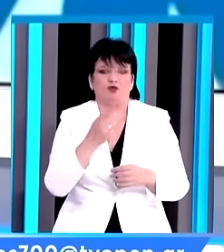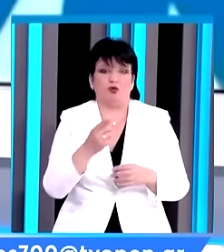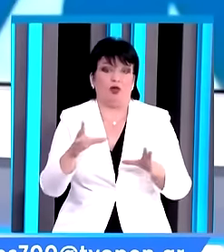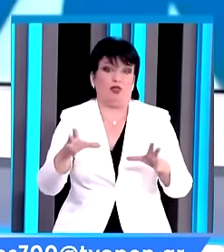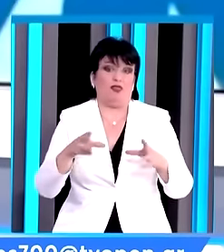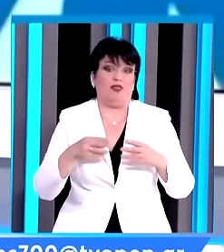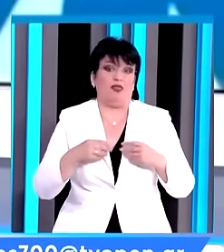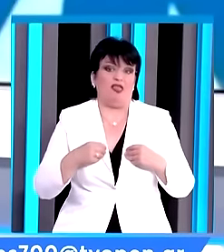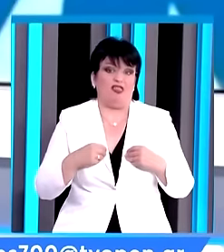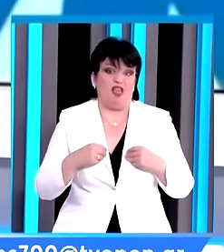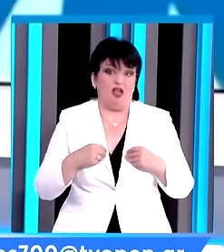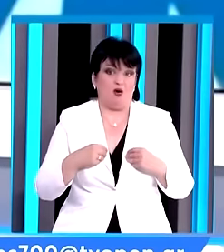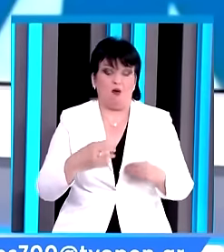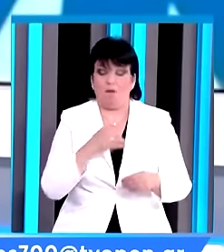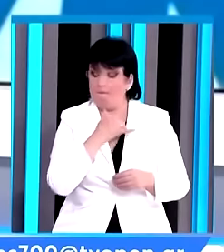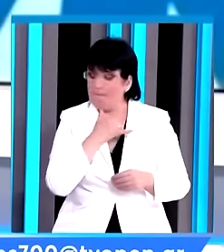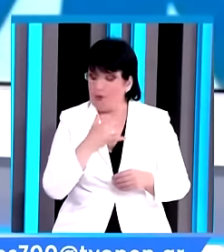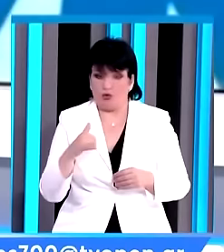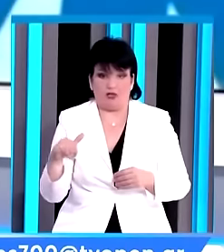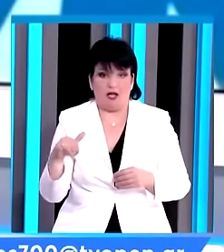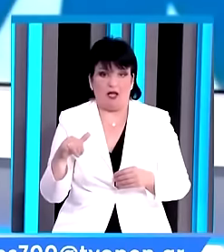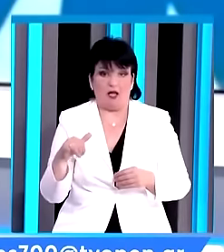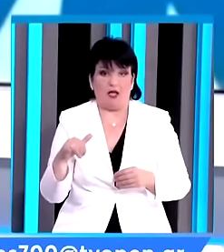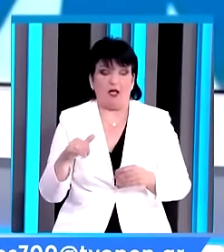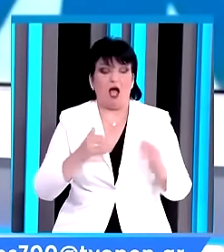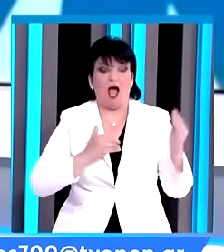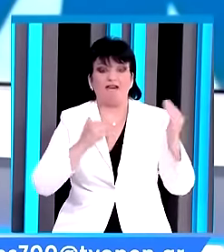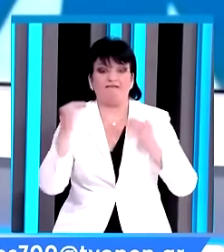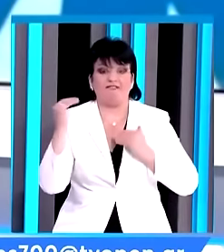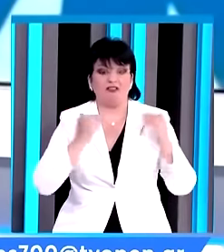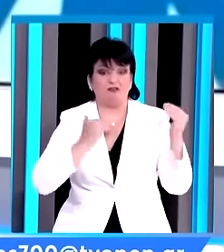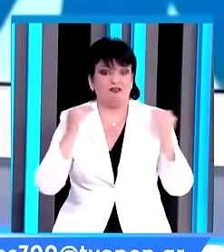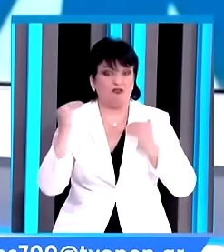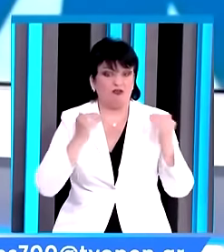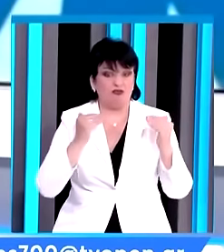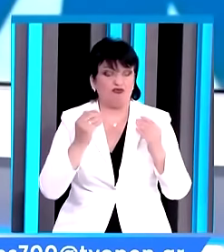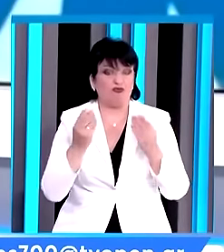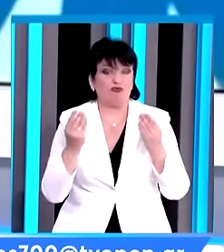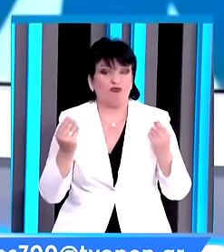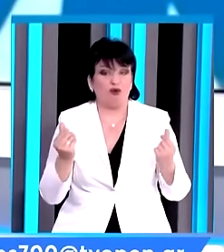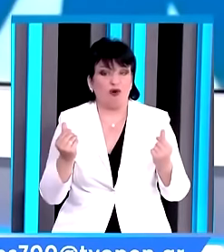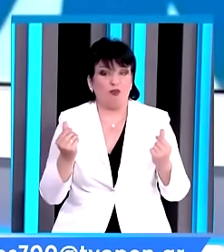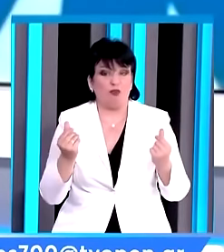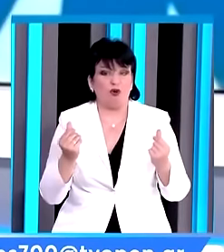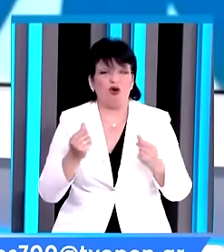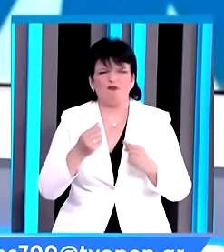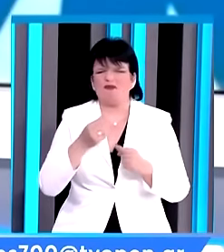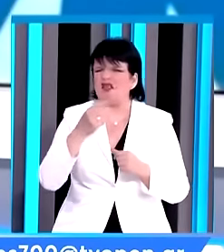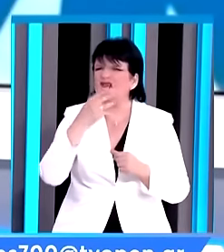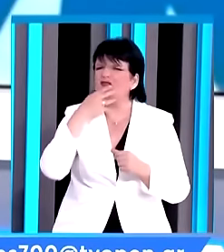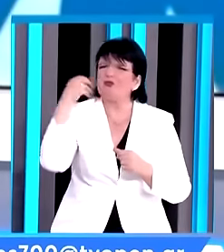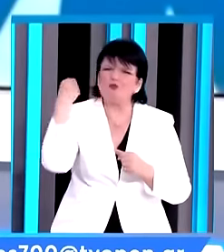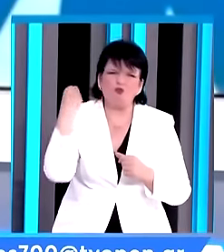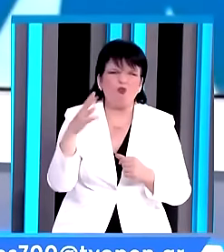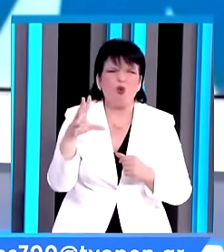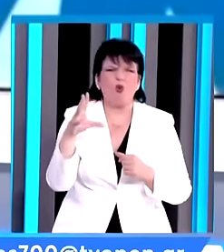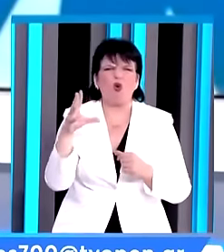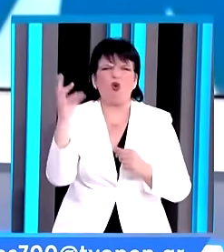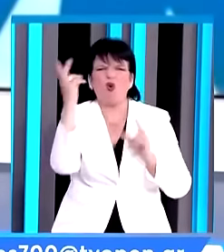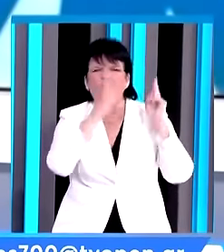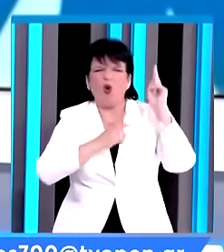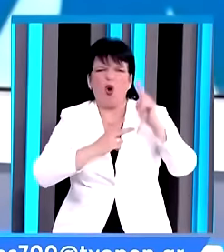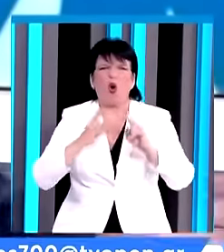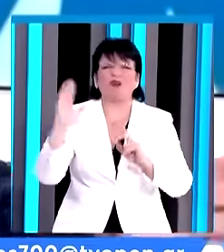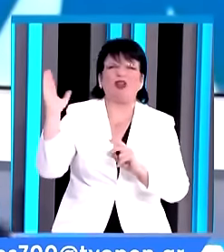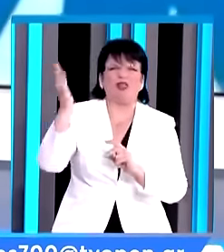δέχομαι και δεν υπάρχει ποτέ περίπτωση να μην το αμφισβητήσω με τον πιο έντονο τρόπο είναι όλη αυτή την άθλια θεωρία περί συγκάλυψης. Ότι δήθεν